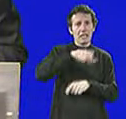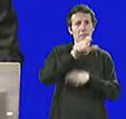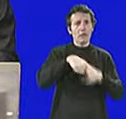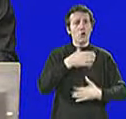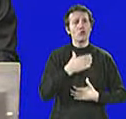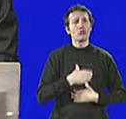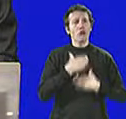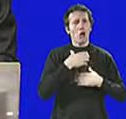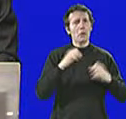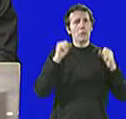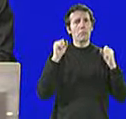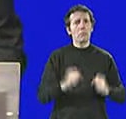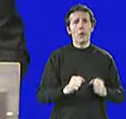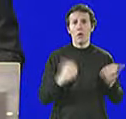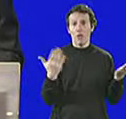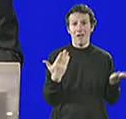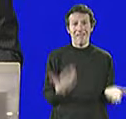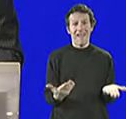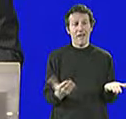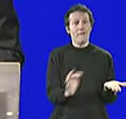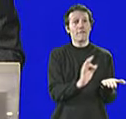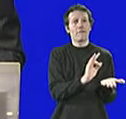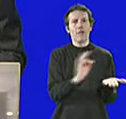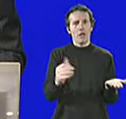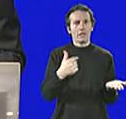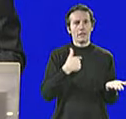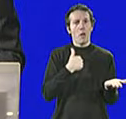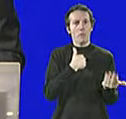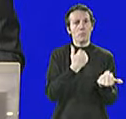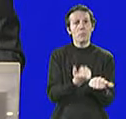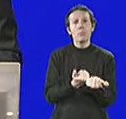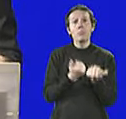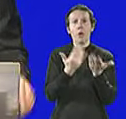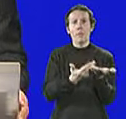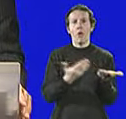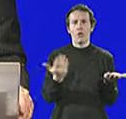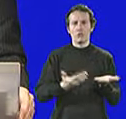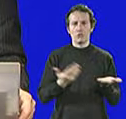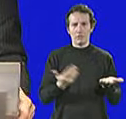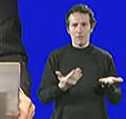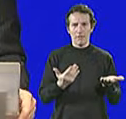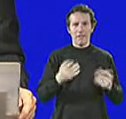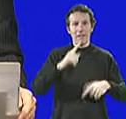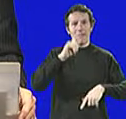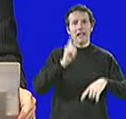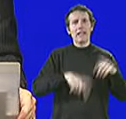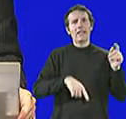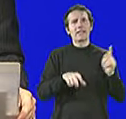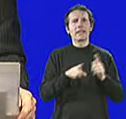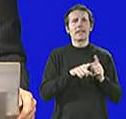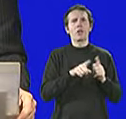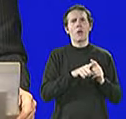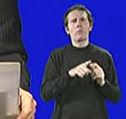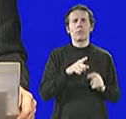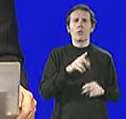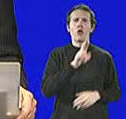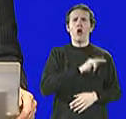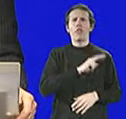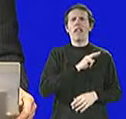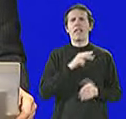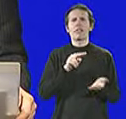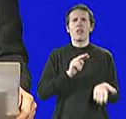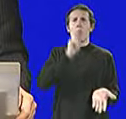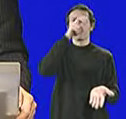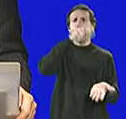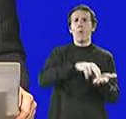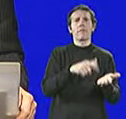nos amis, c'est pour cette France que j'ai proposé d'interdire les retraites chapeaux, les parachutes dorés